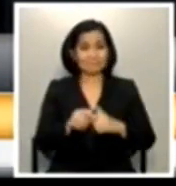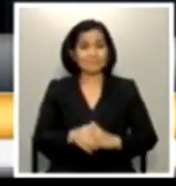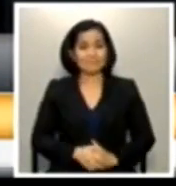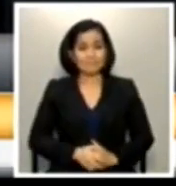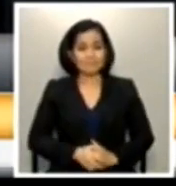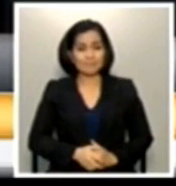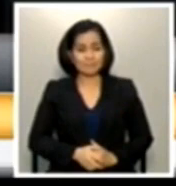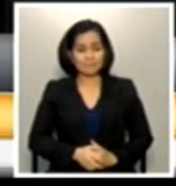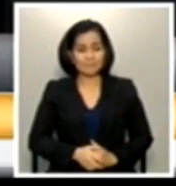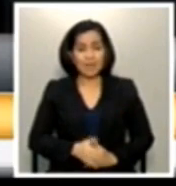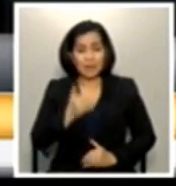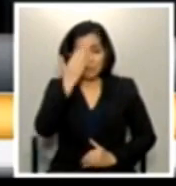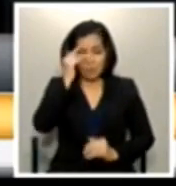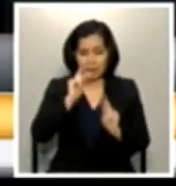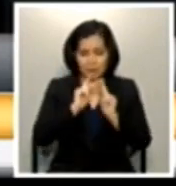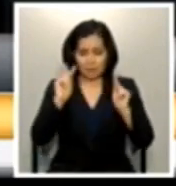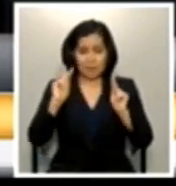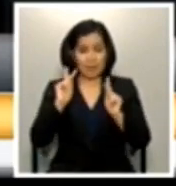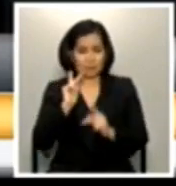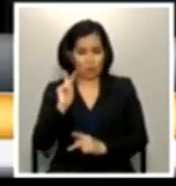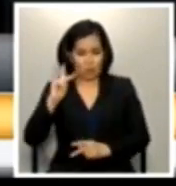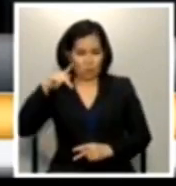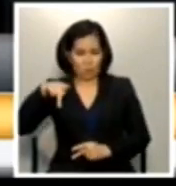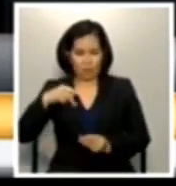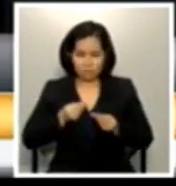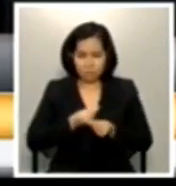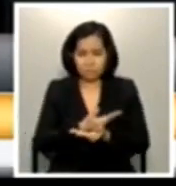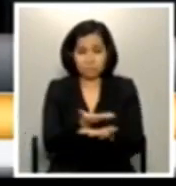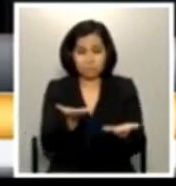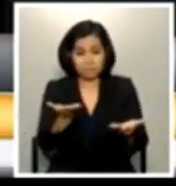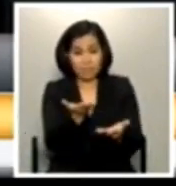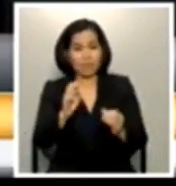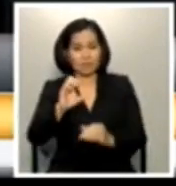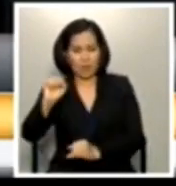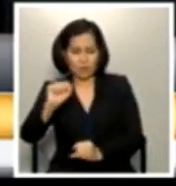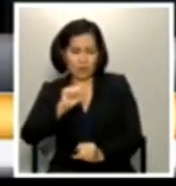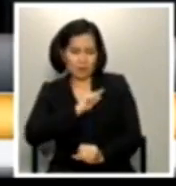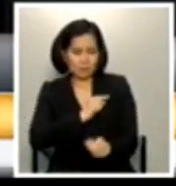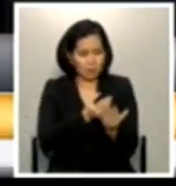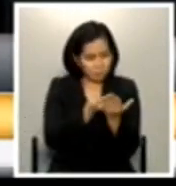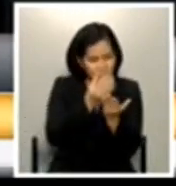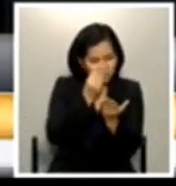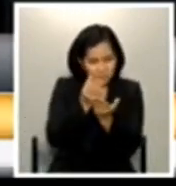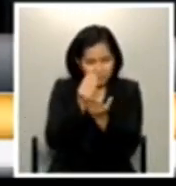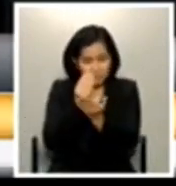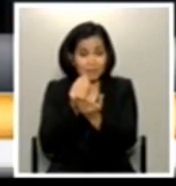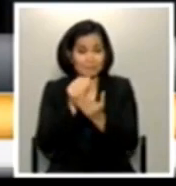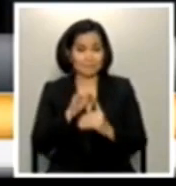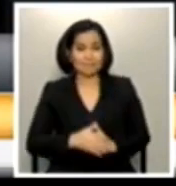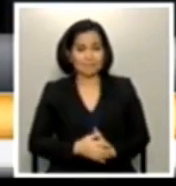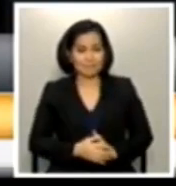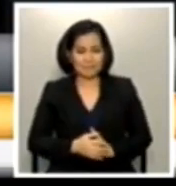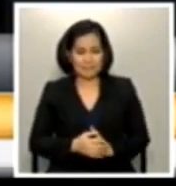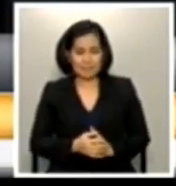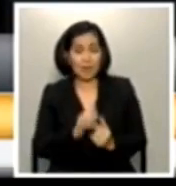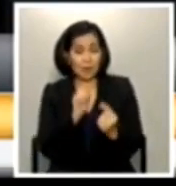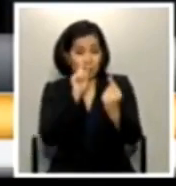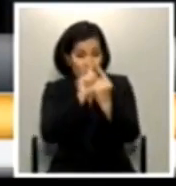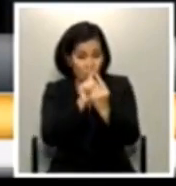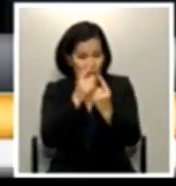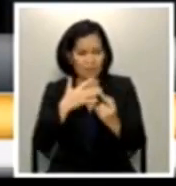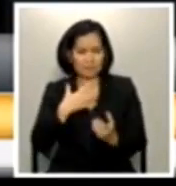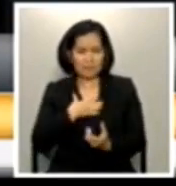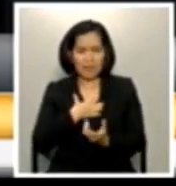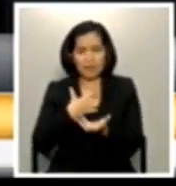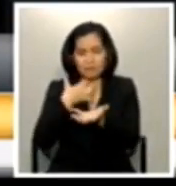ที่ท่านได้แจกให้ทางสมาชิกสภาผู้แทนราษฎรได้นำไปศึกษานะครับผมเองอยากจะเรียนถึง